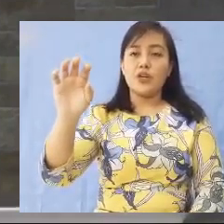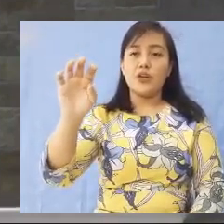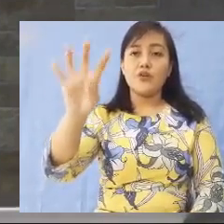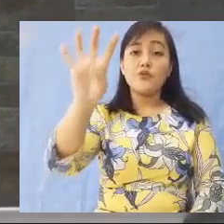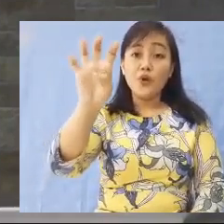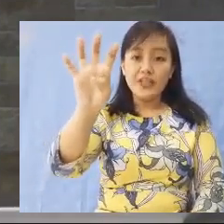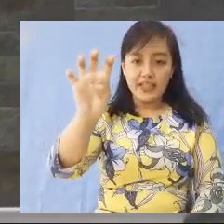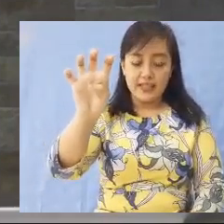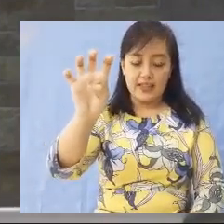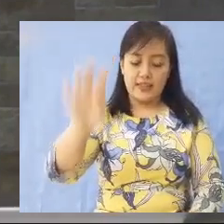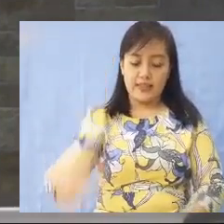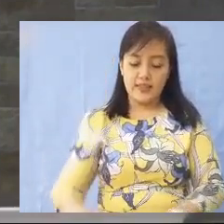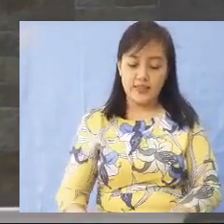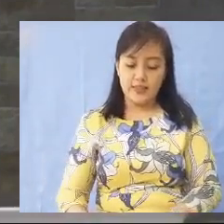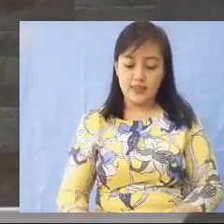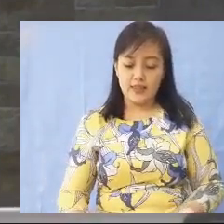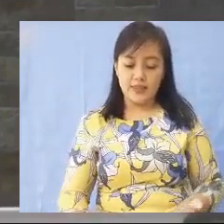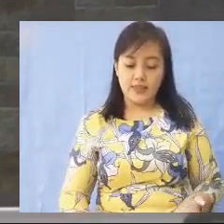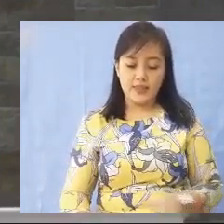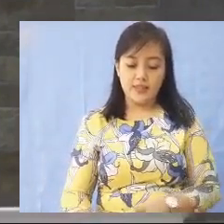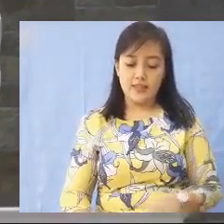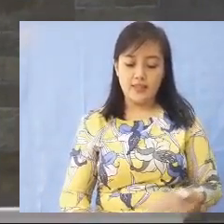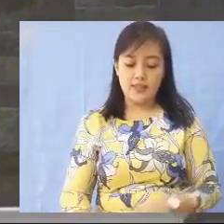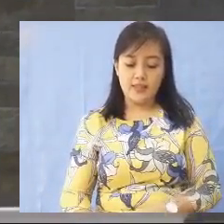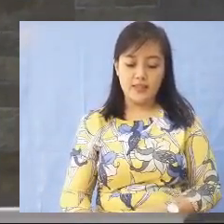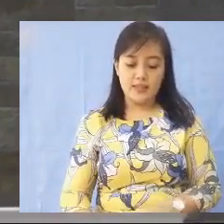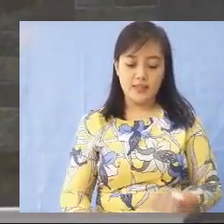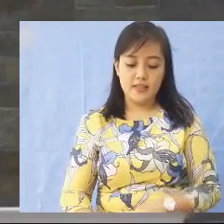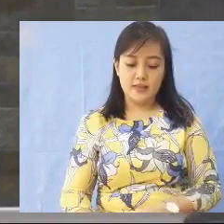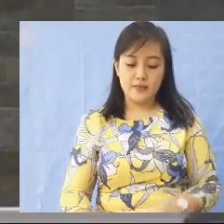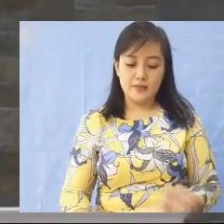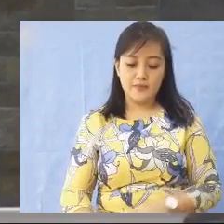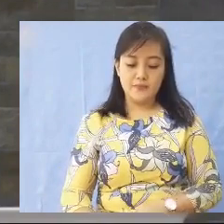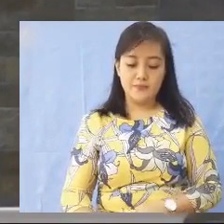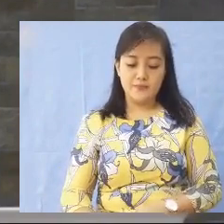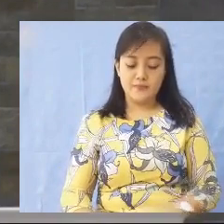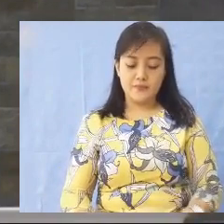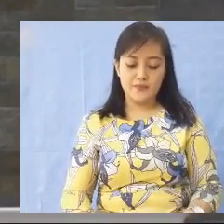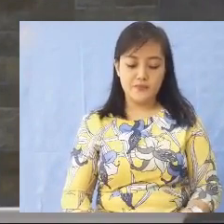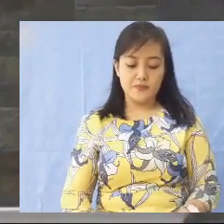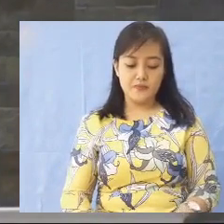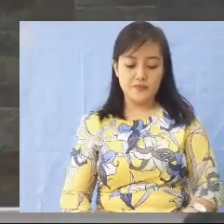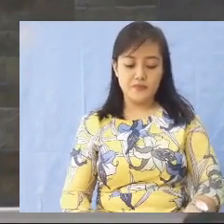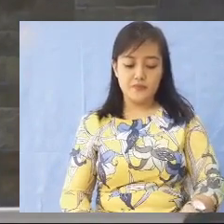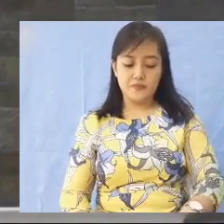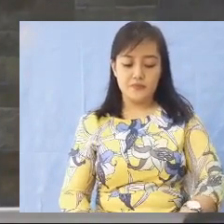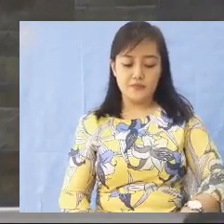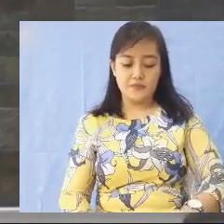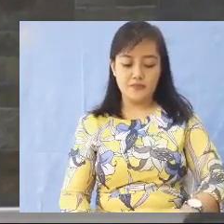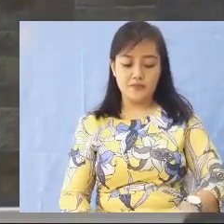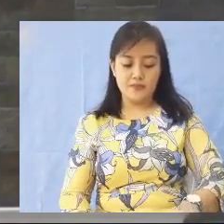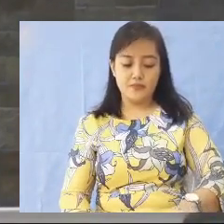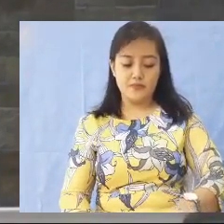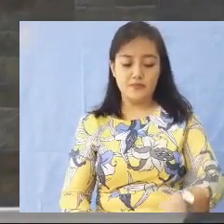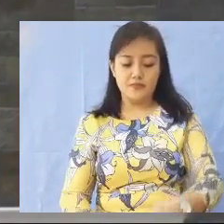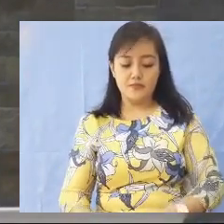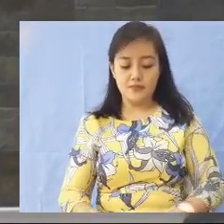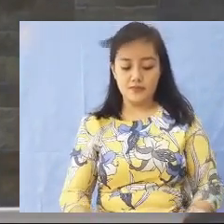naman tinutupad natin. No, but ang kagandahan po sa Panginoon, pag ang Panginoon po nangako, sisiguraduhin po niyang gagawin po niya yan.